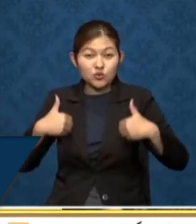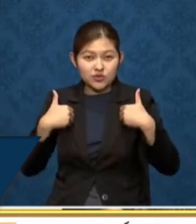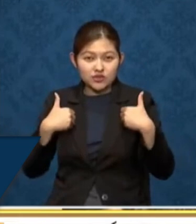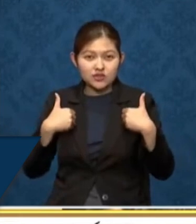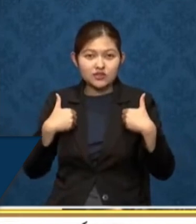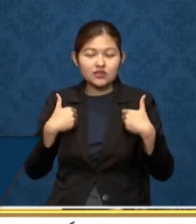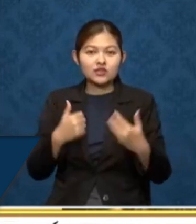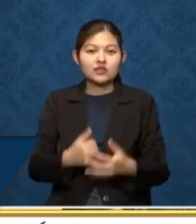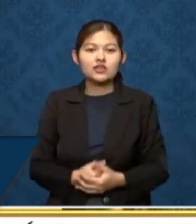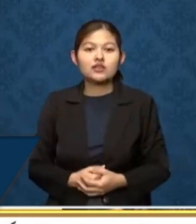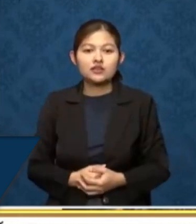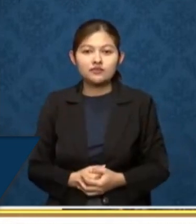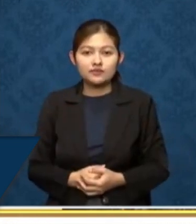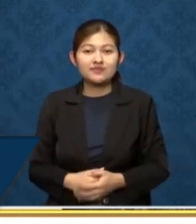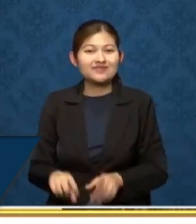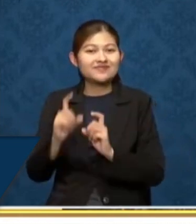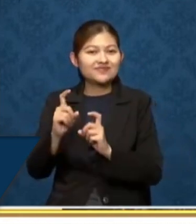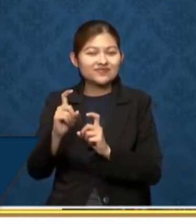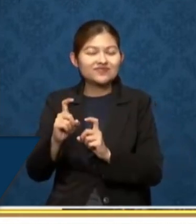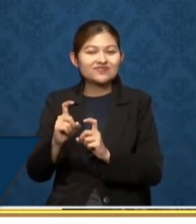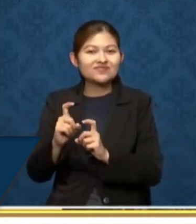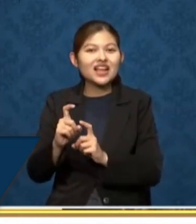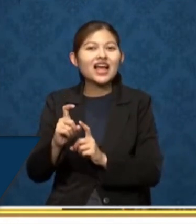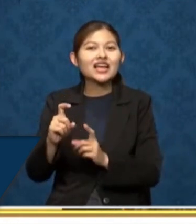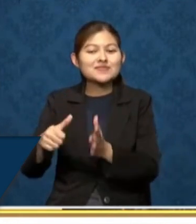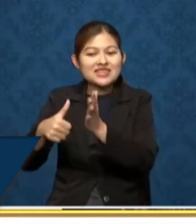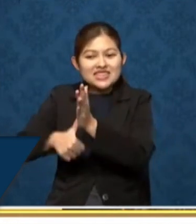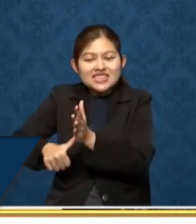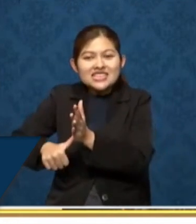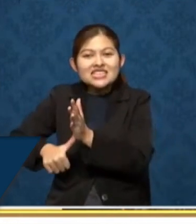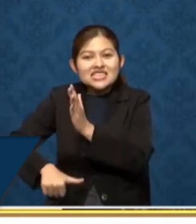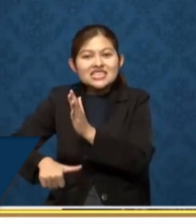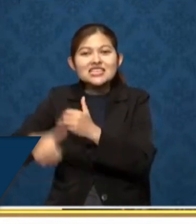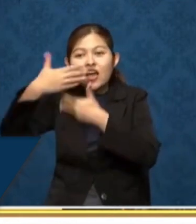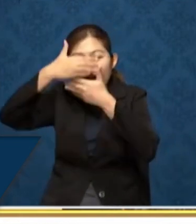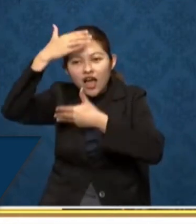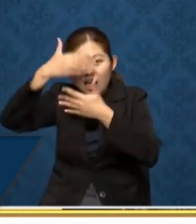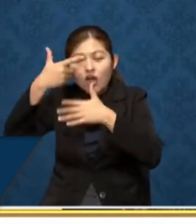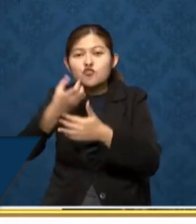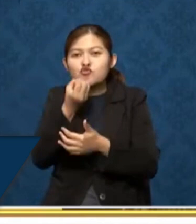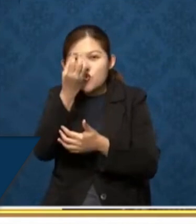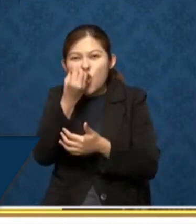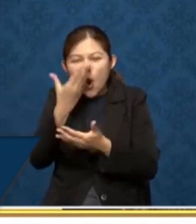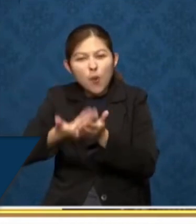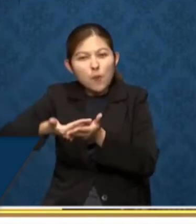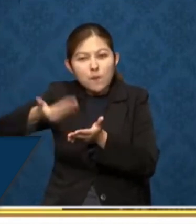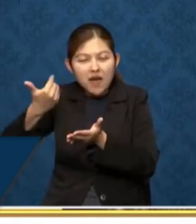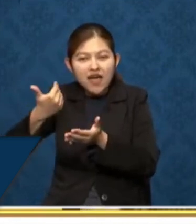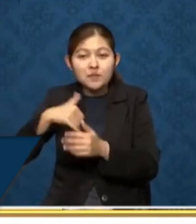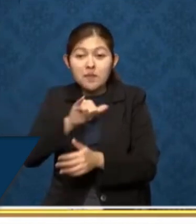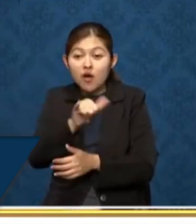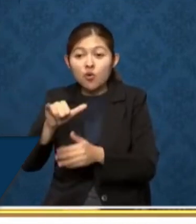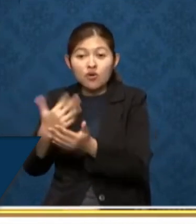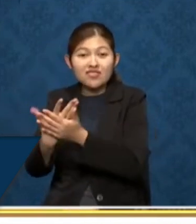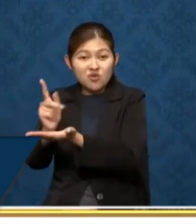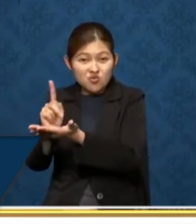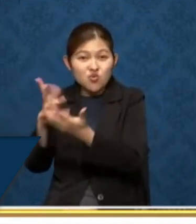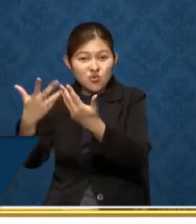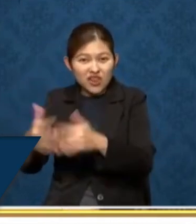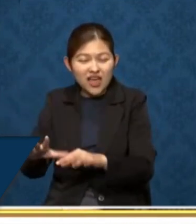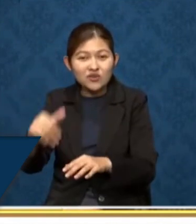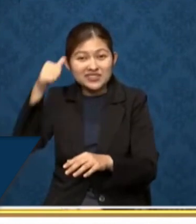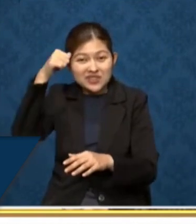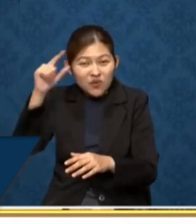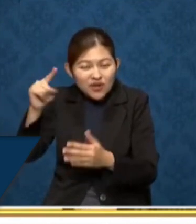ตค่ะความอันตรายของหนี้นอกระบบนี้คืออะไรนั่นคือการจ่ายดอกรายวันค่ะบางคนกู้มาแล้วต้องจ่ายดอกร